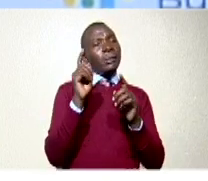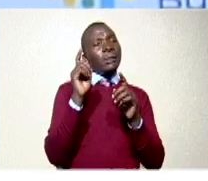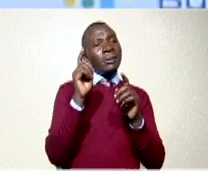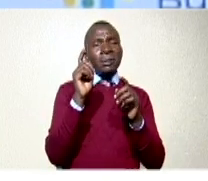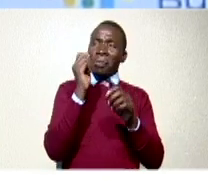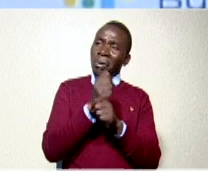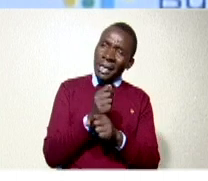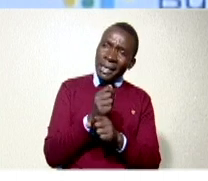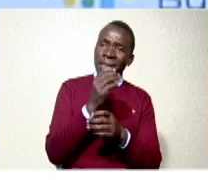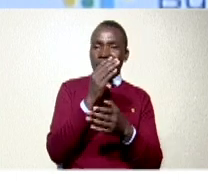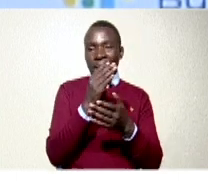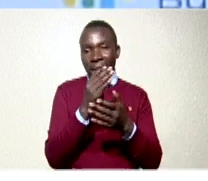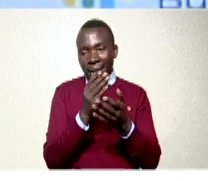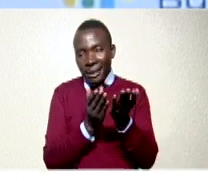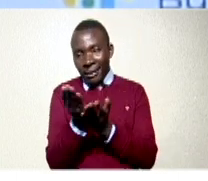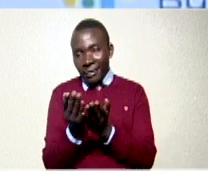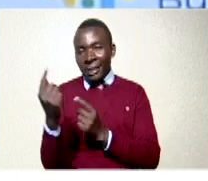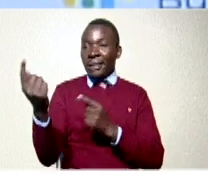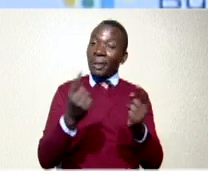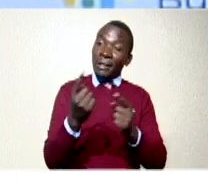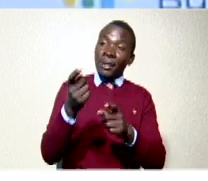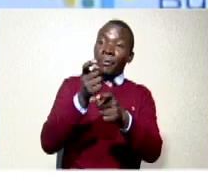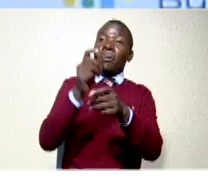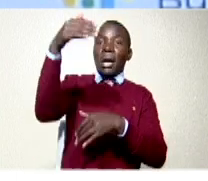serivisi zimwe na zimwe tukura hirya no hino,